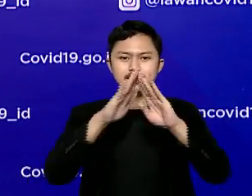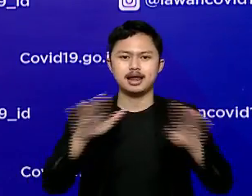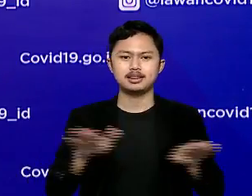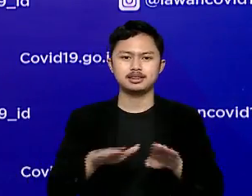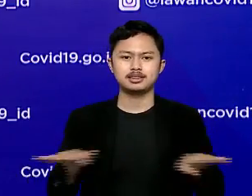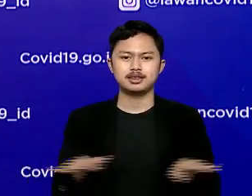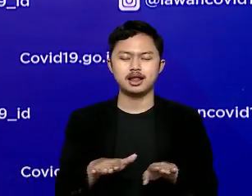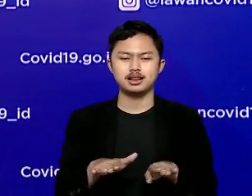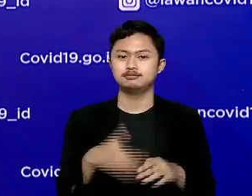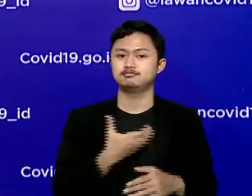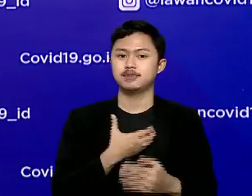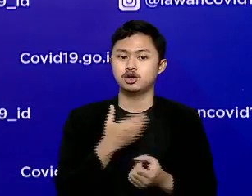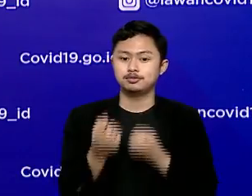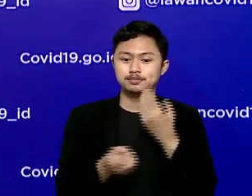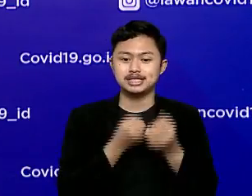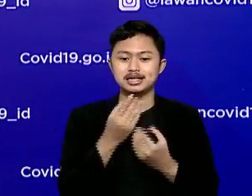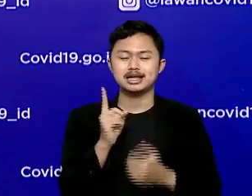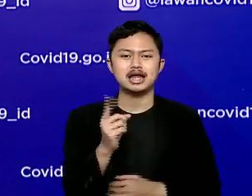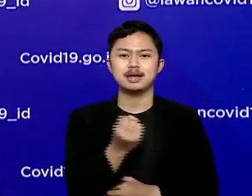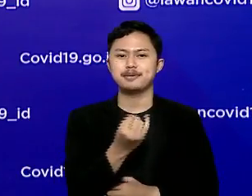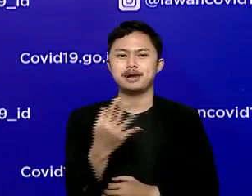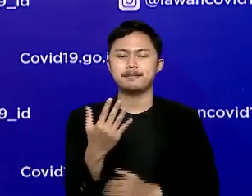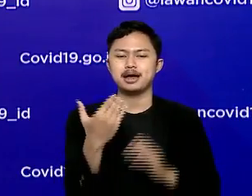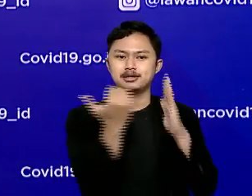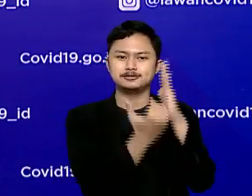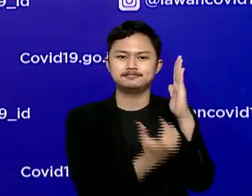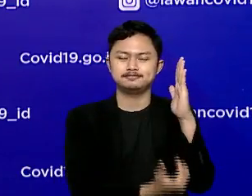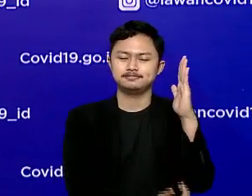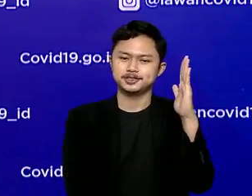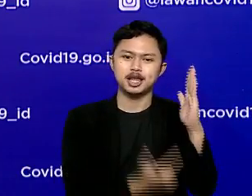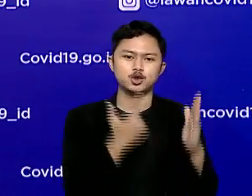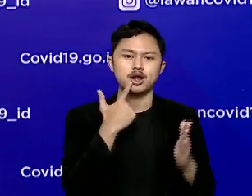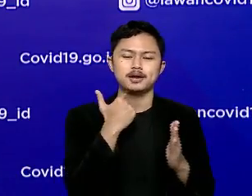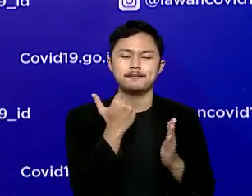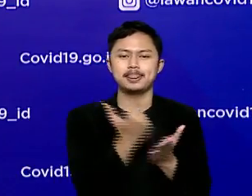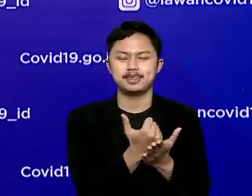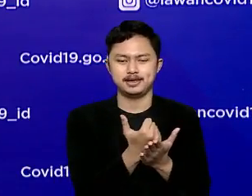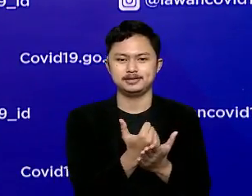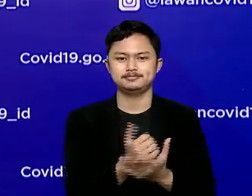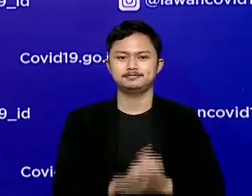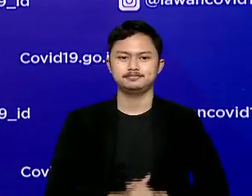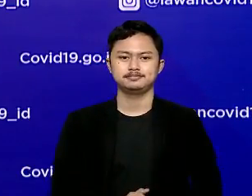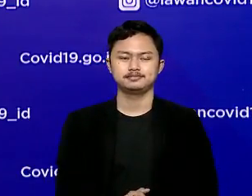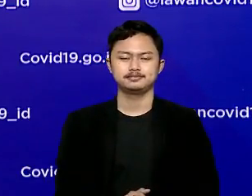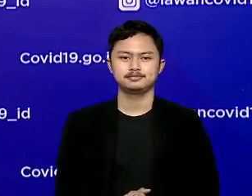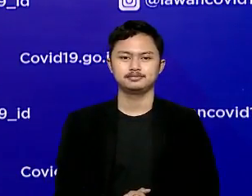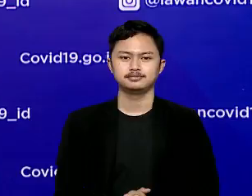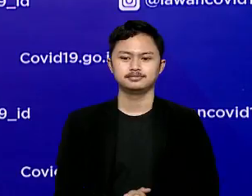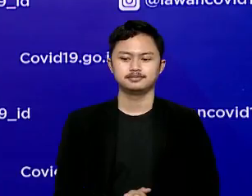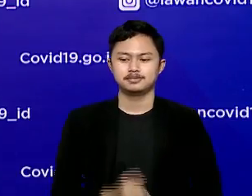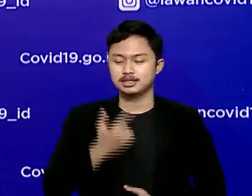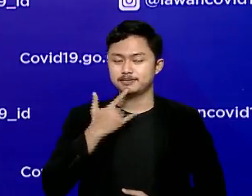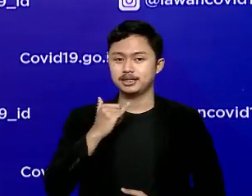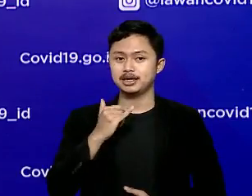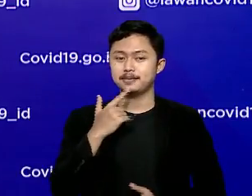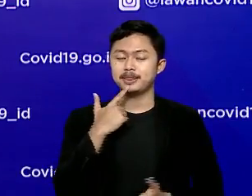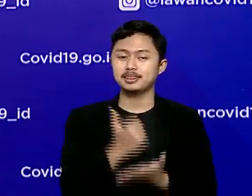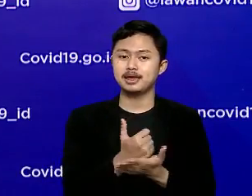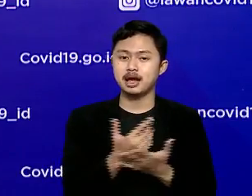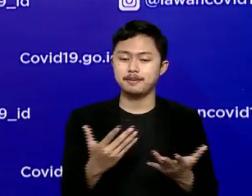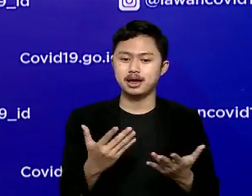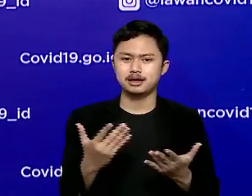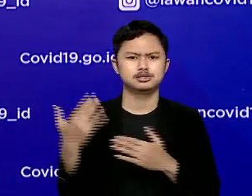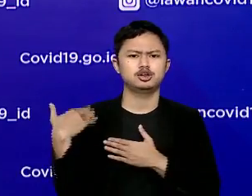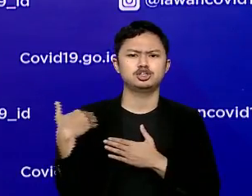Untuk itu, saya akan mencoba menjabarkan beberapa poin penting dari ketiga kebijakan tersebut untuk menjabarkan peran penting